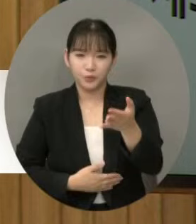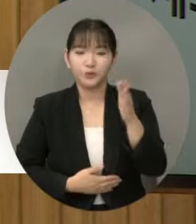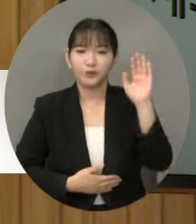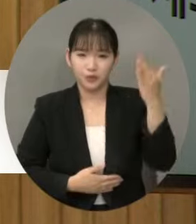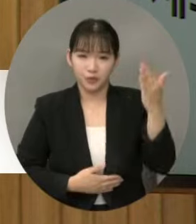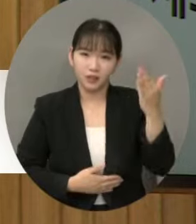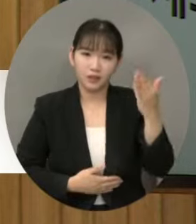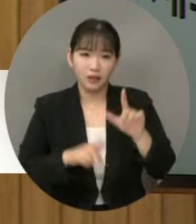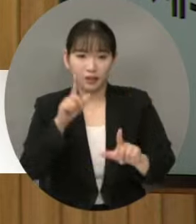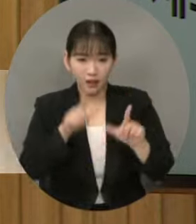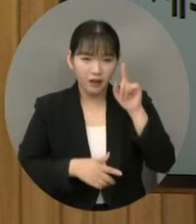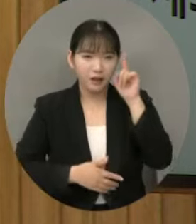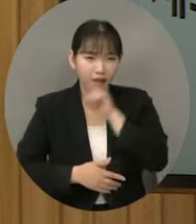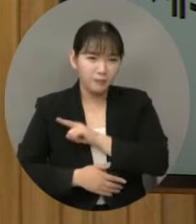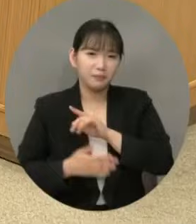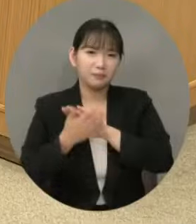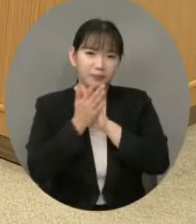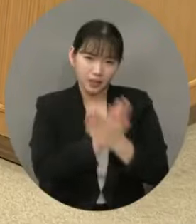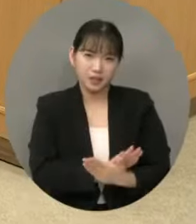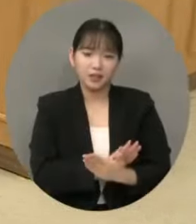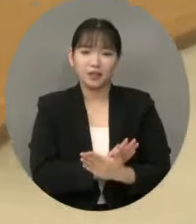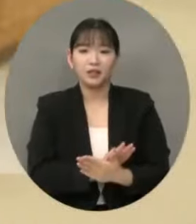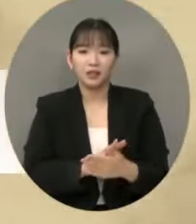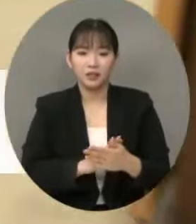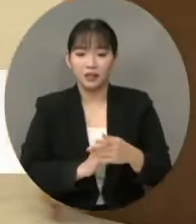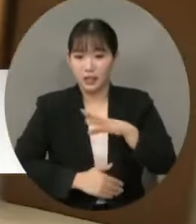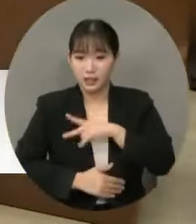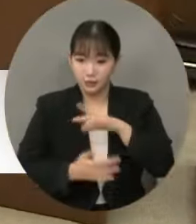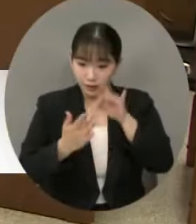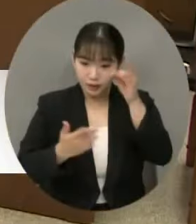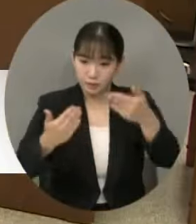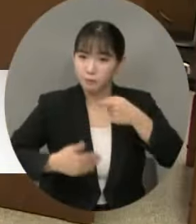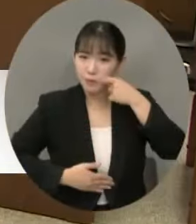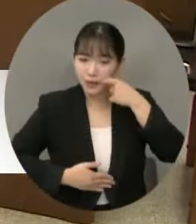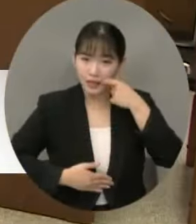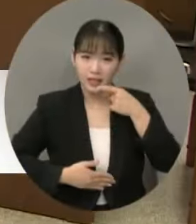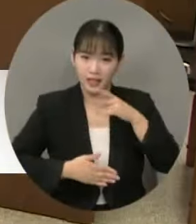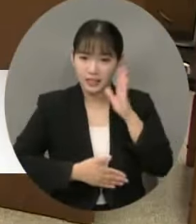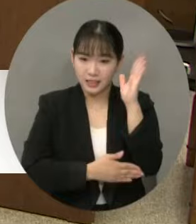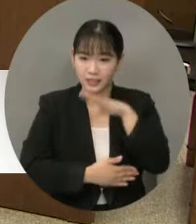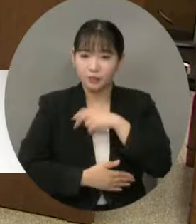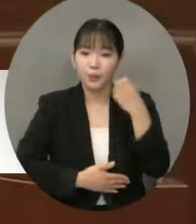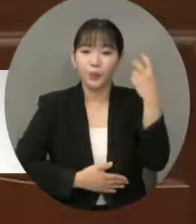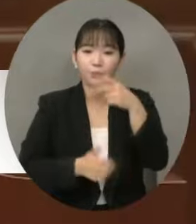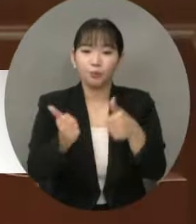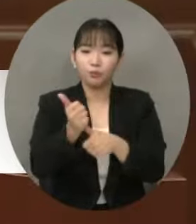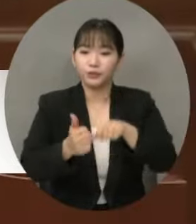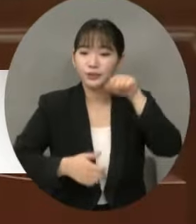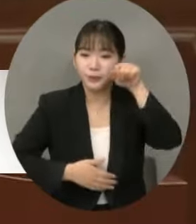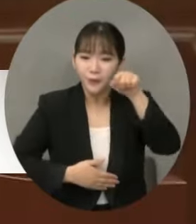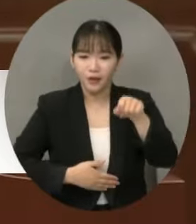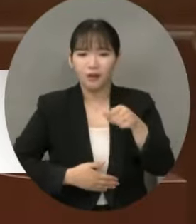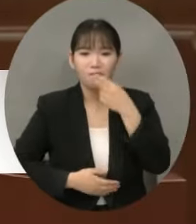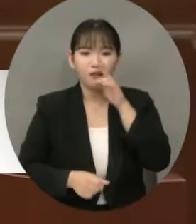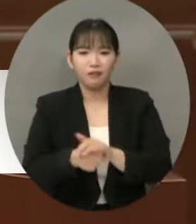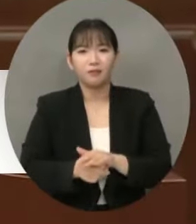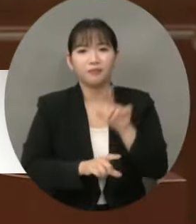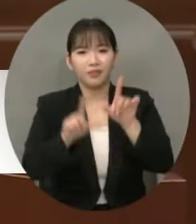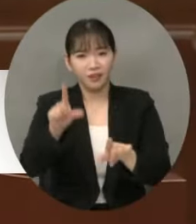말았고 상황은 악화 일로입니다. 동료 의원의 선택을 받지 못한 시의원이 또다시 부의장에 도전하는 황당한 상황